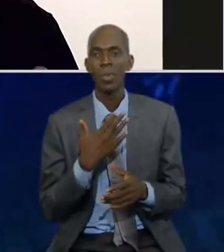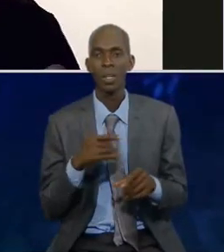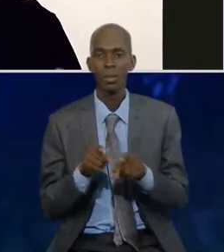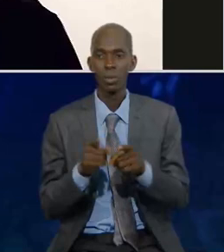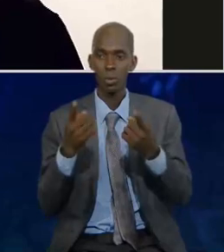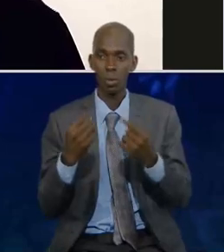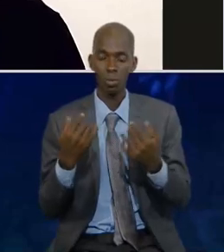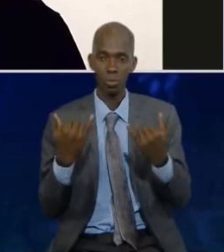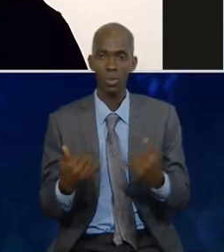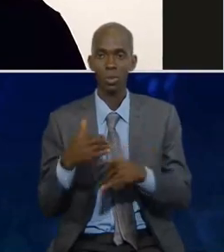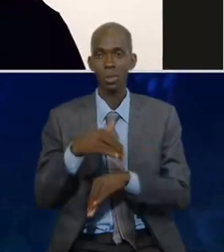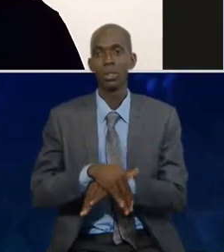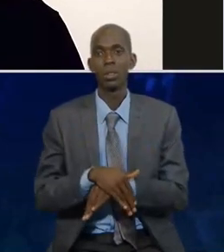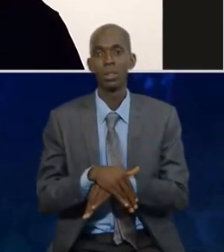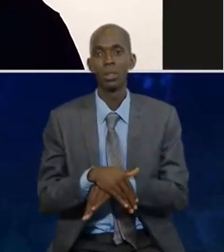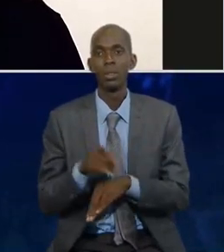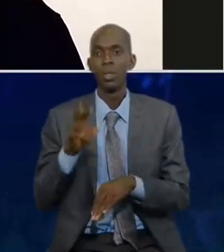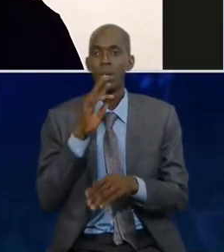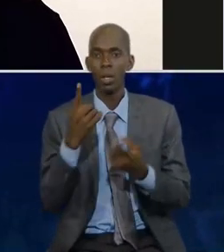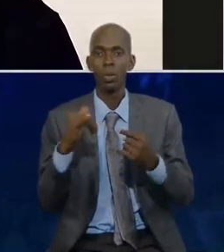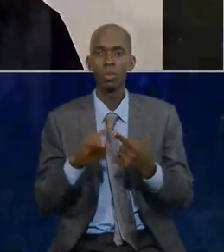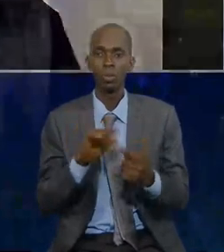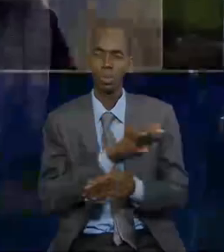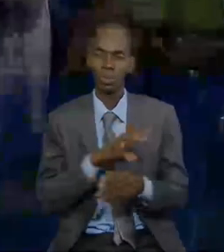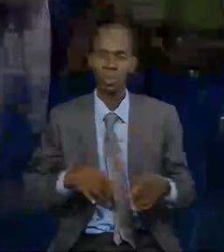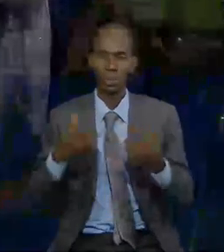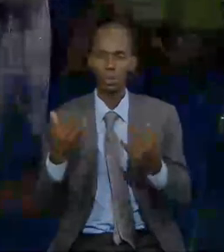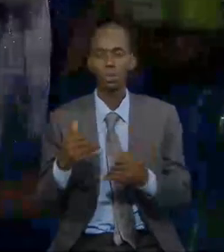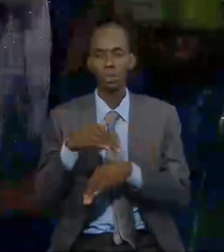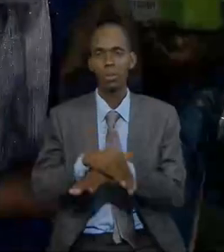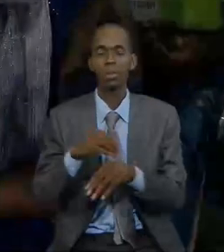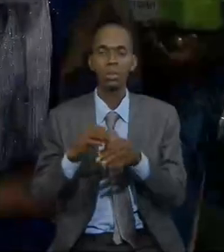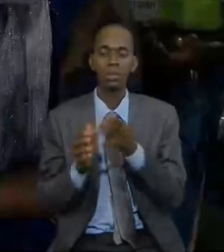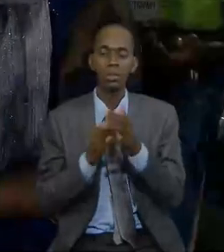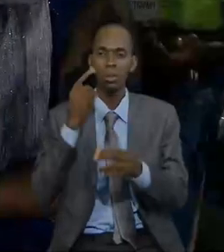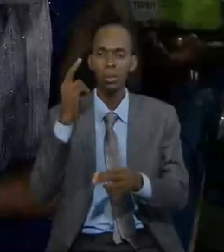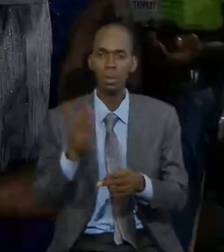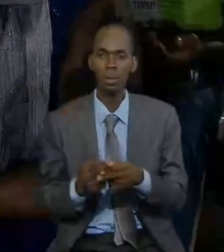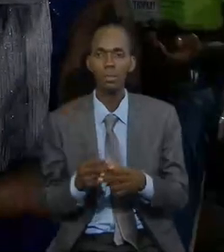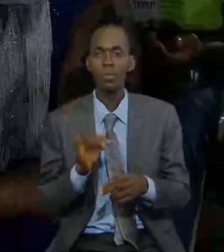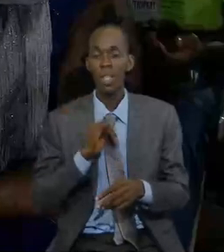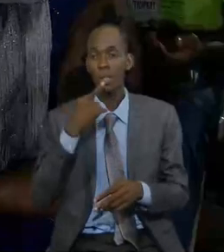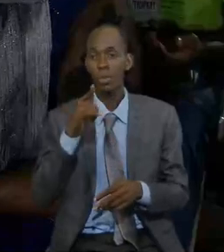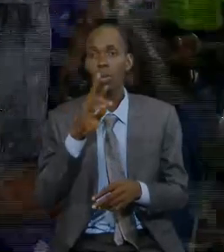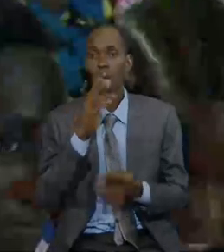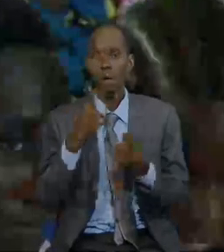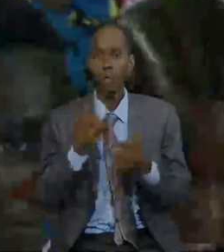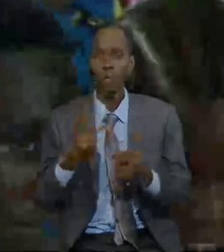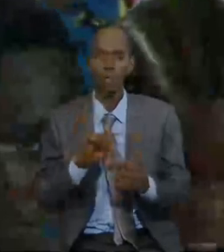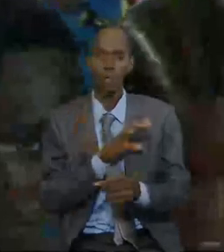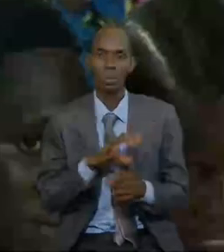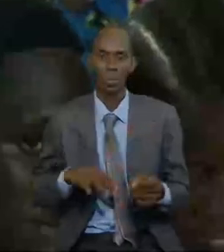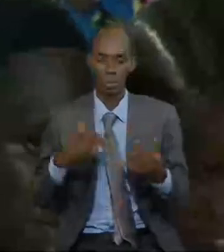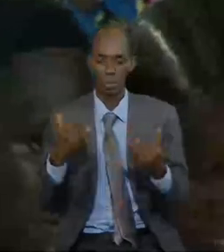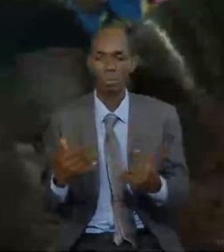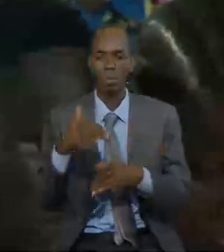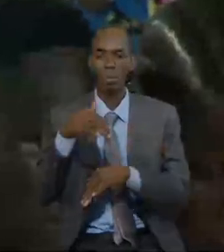et comme tu viens ce soir tu viendras à qui ce soir j'ai dit tu viendras à qui ce